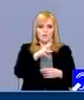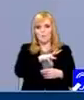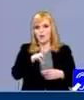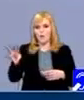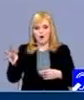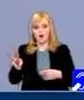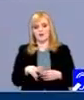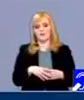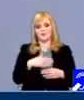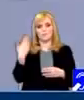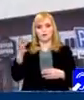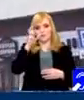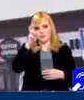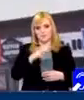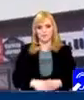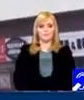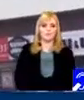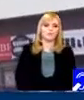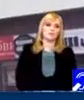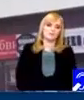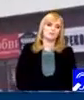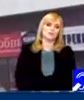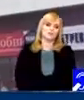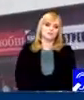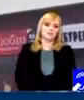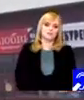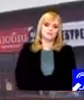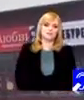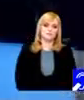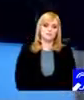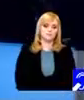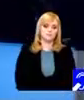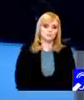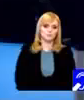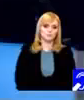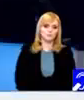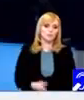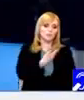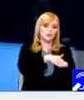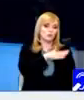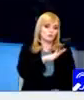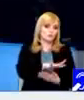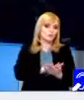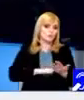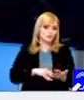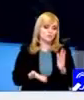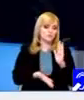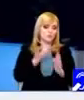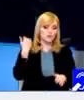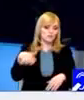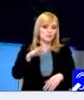ruble din partea statului. Din Moscova, pentru Telejurnal, Liviu Iurea. Polonia continuă eliminarea